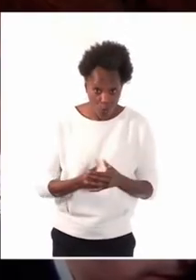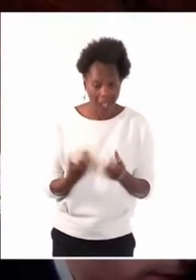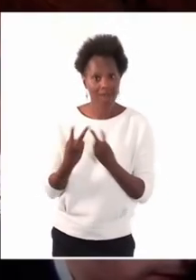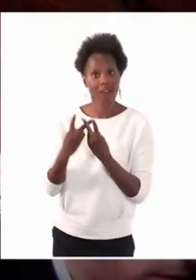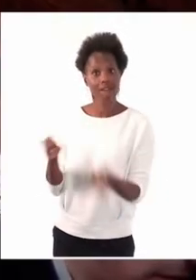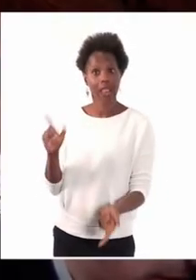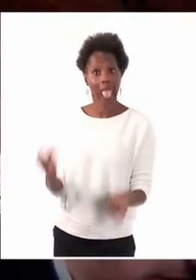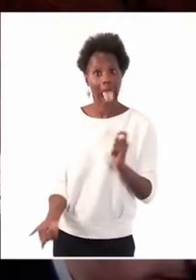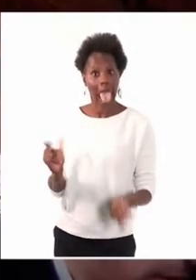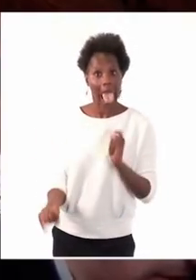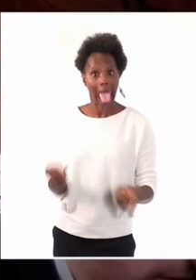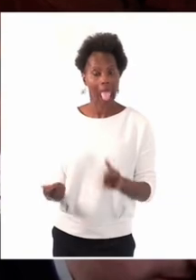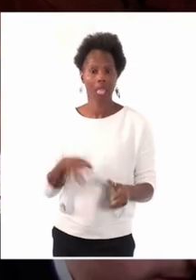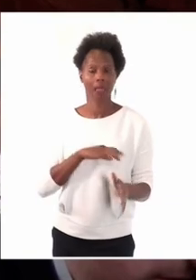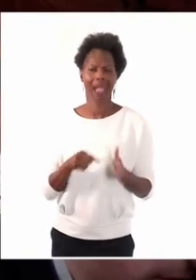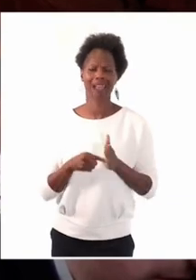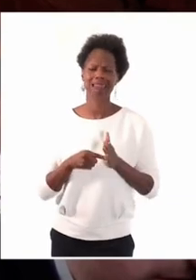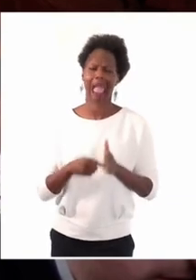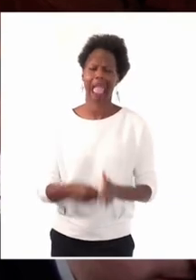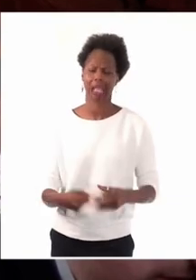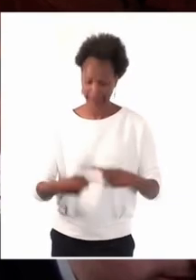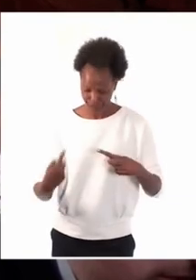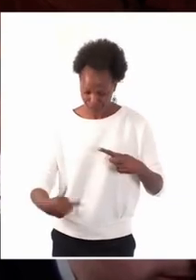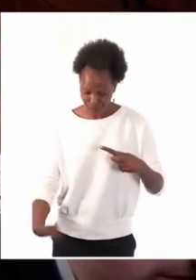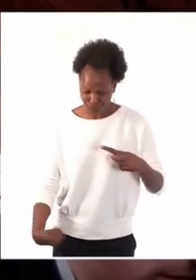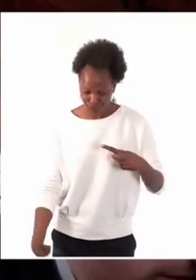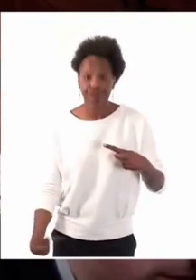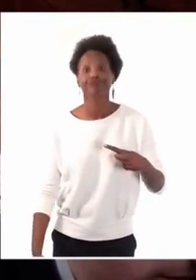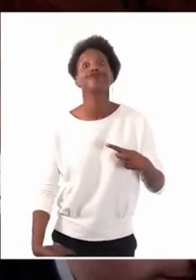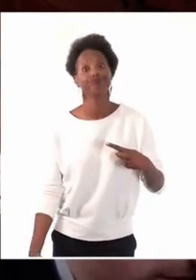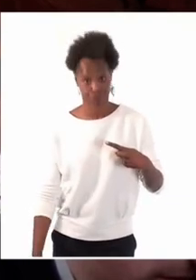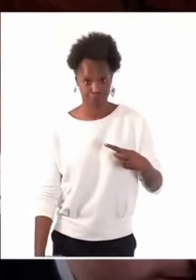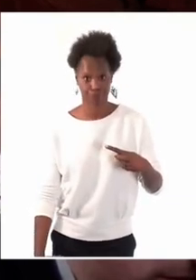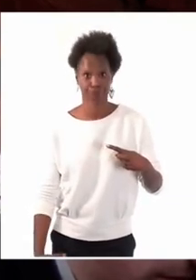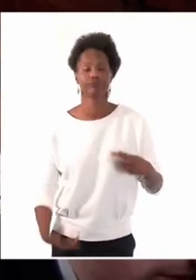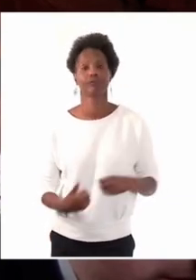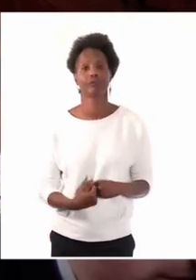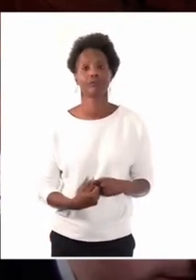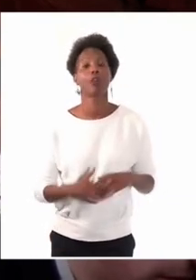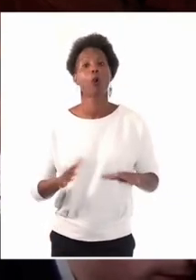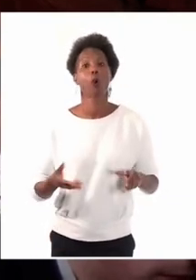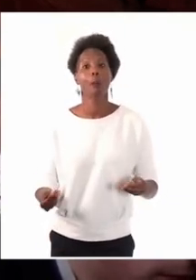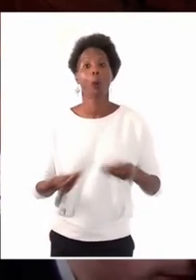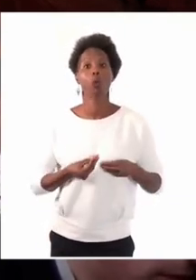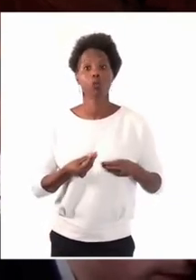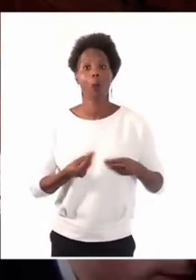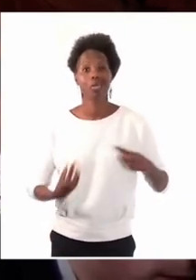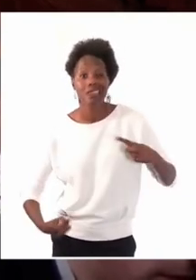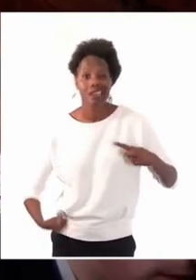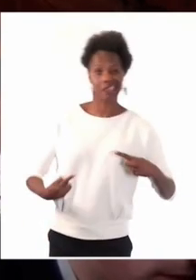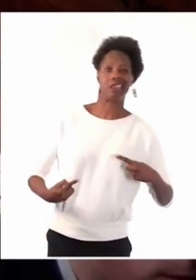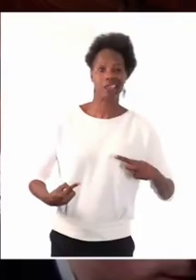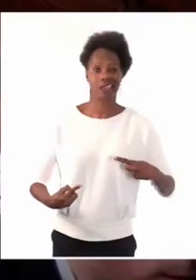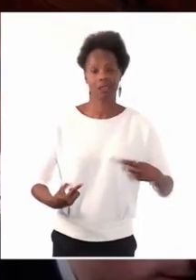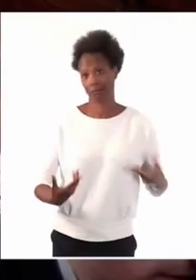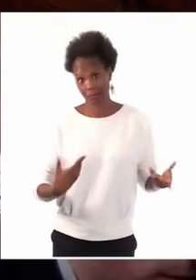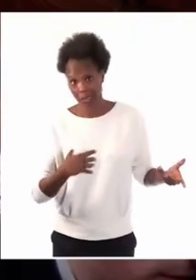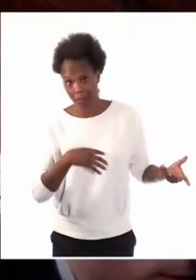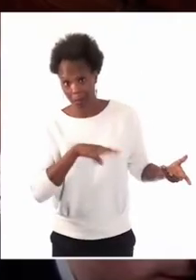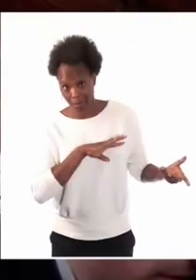de l'endettement et la mesure que vous êtes obligés de prendre pour freiner la chute, c'est de dégrader très